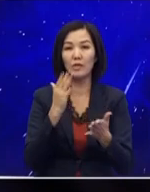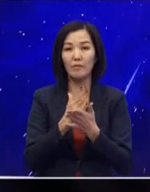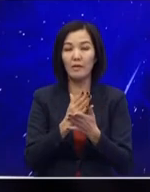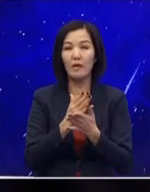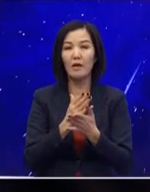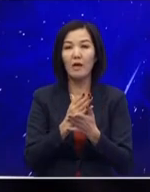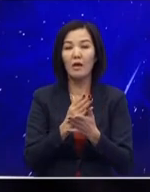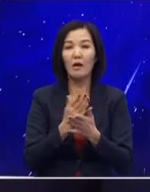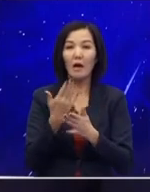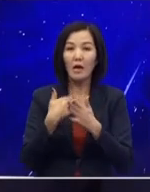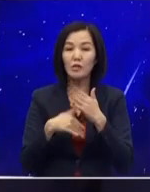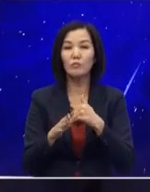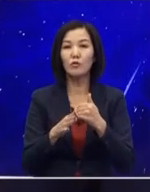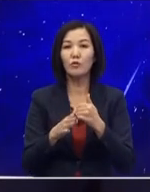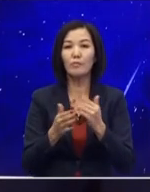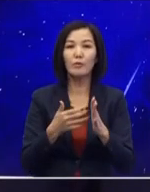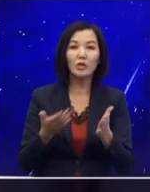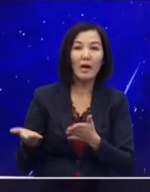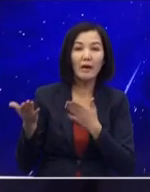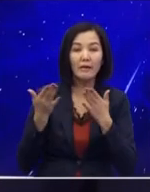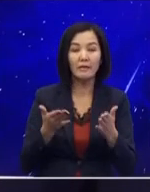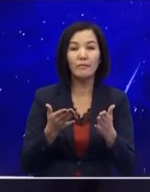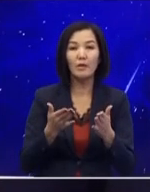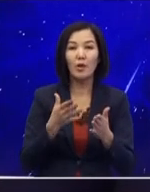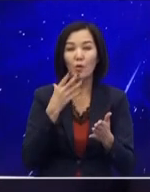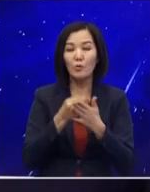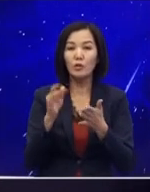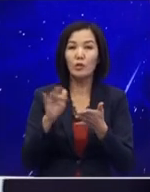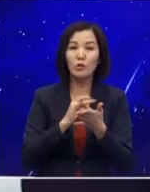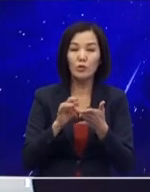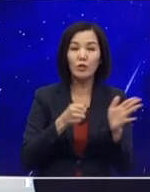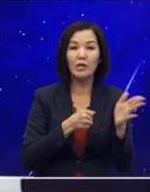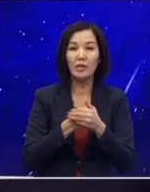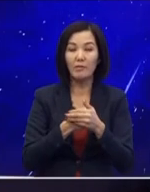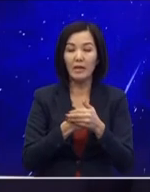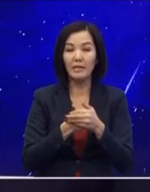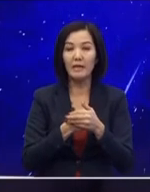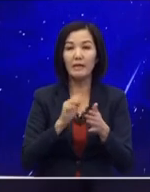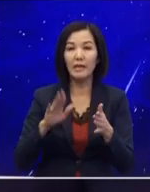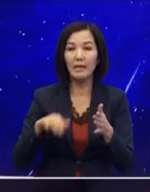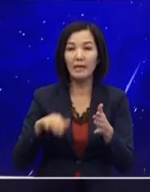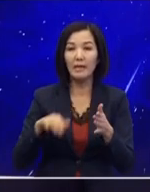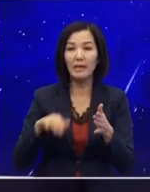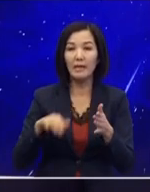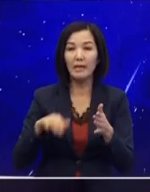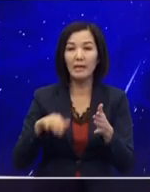түрде жеке шоттар жабылғаннан кейін жылжитын және жылжымайтын мүліктеріне шектеу қойылғаннан